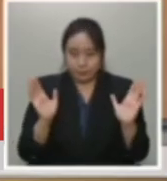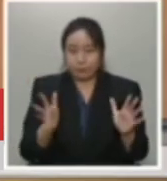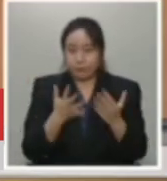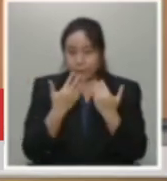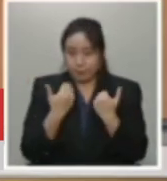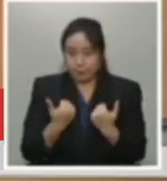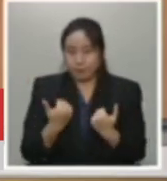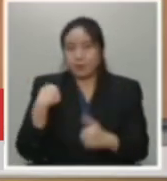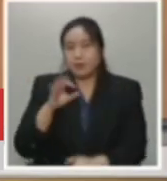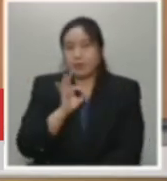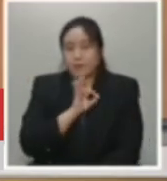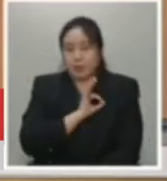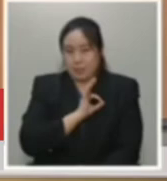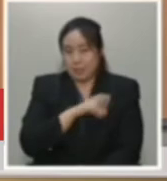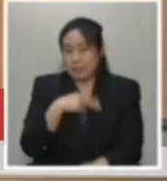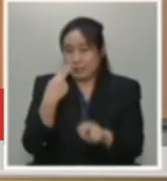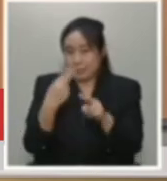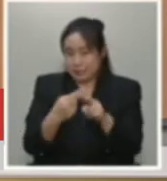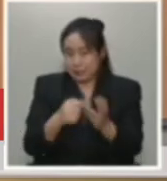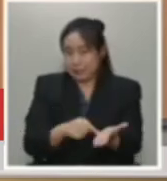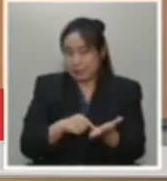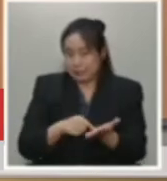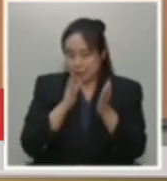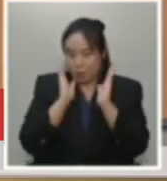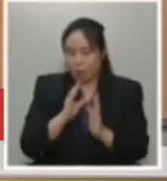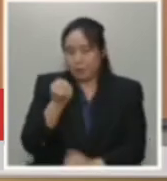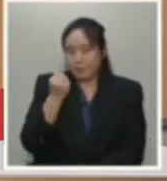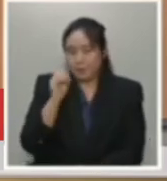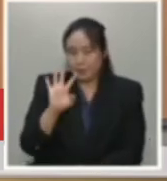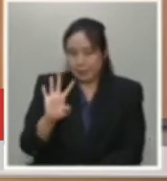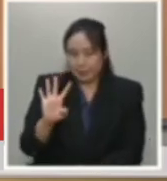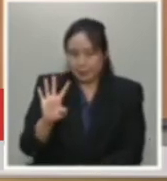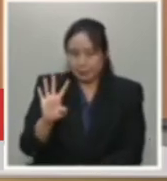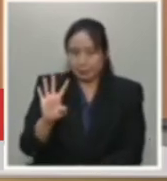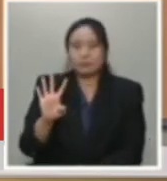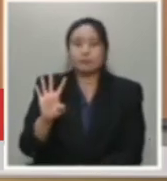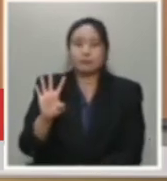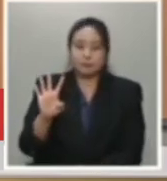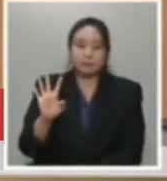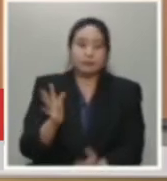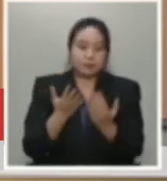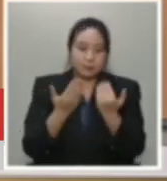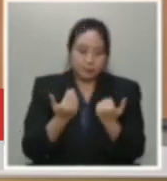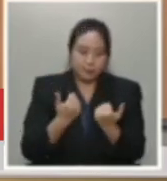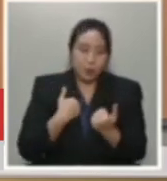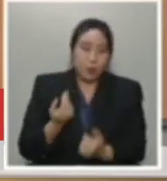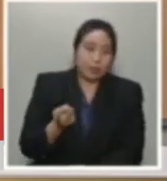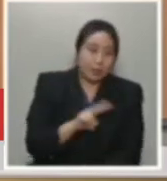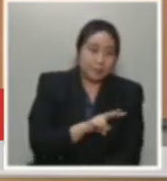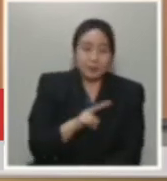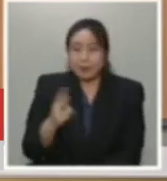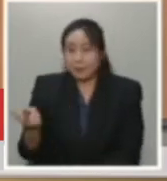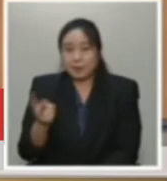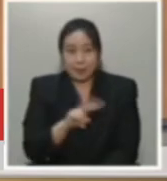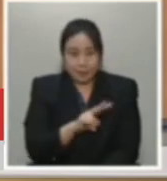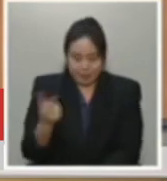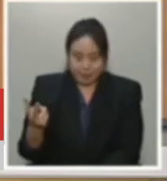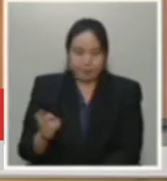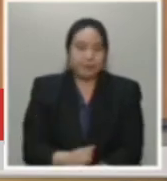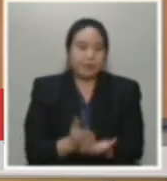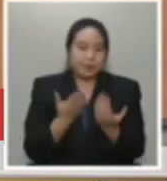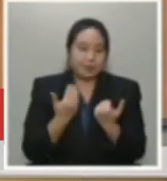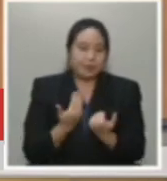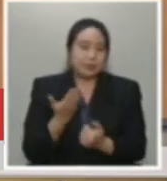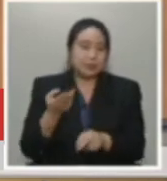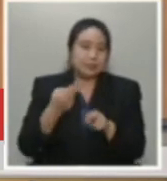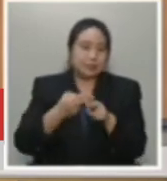มีสมาชิกเข้าชื่อกันมาทั้งหมด14ท่านนะครับก็ผมขอสลับกันไปนะครับท่านต่อไปเชิญคุณจักร